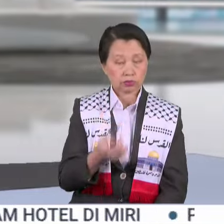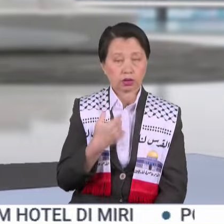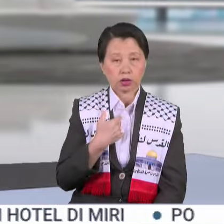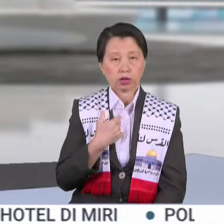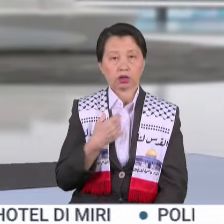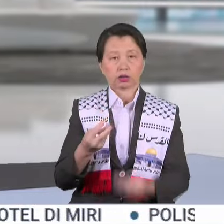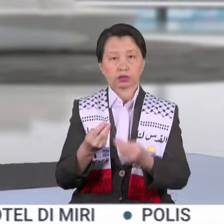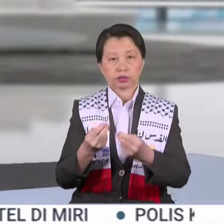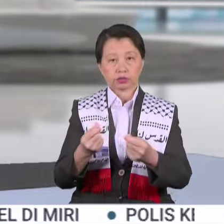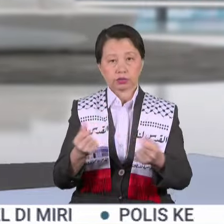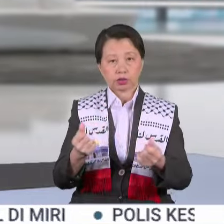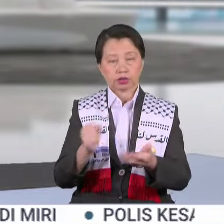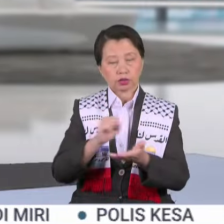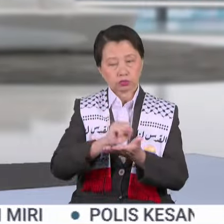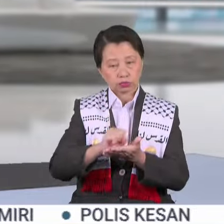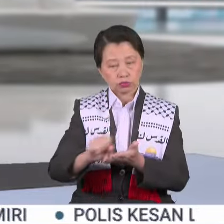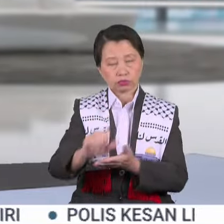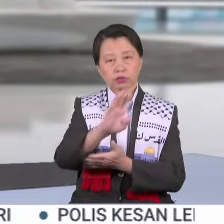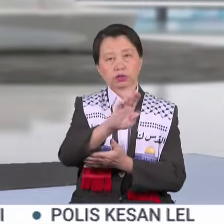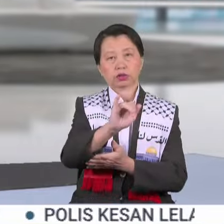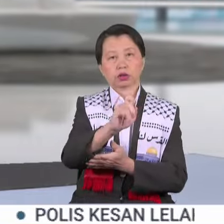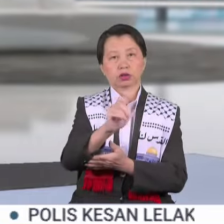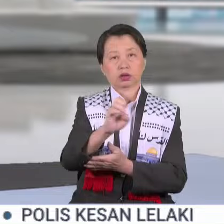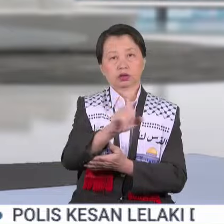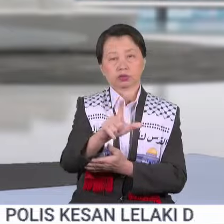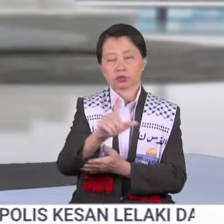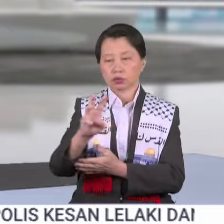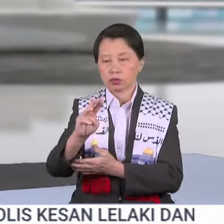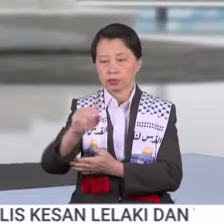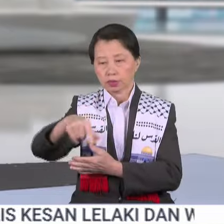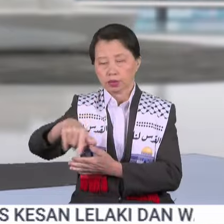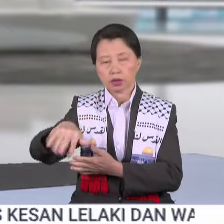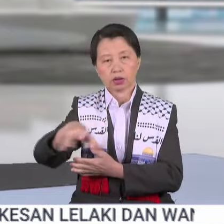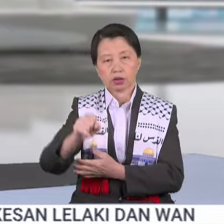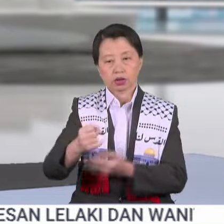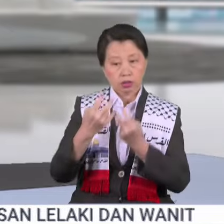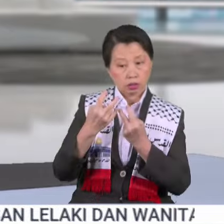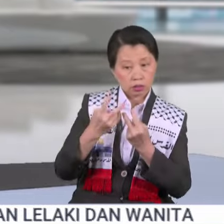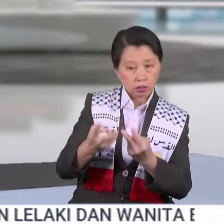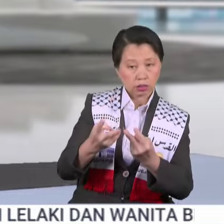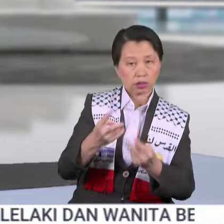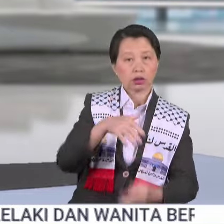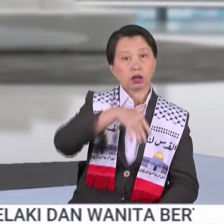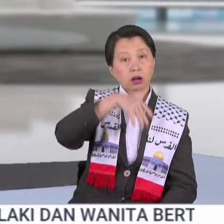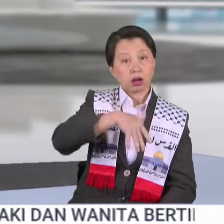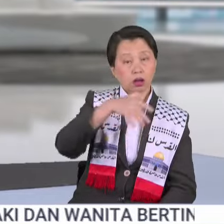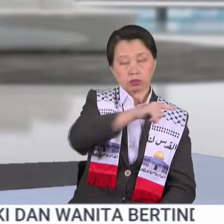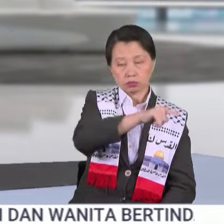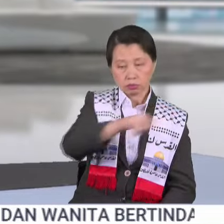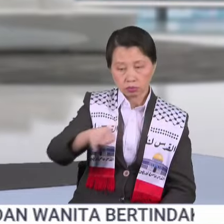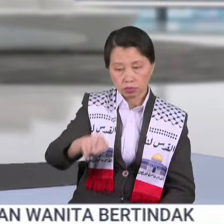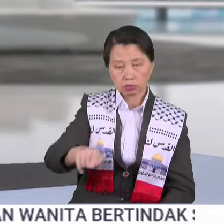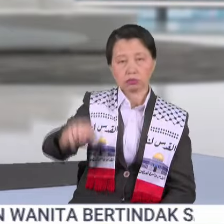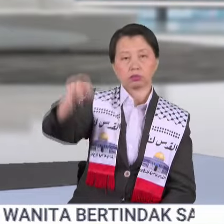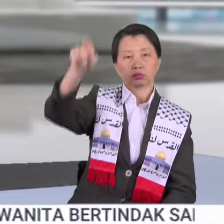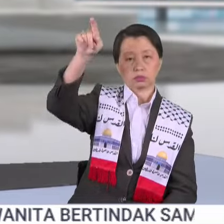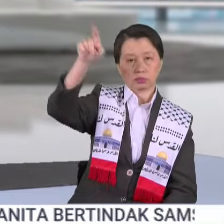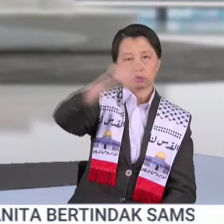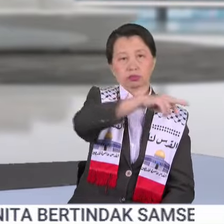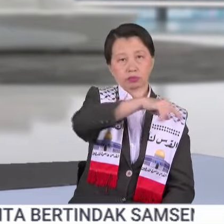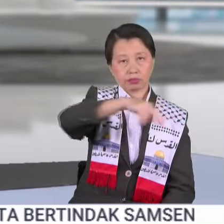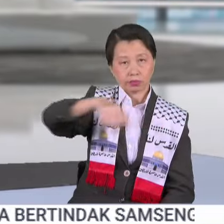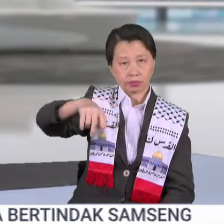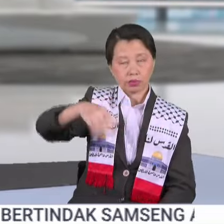suci Baitul Maqdis yang menjadi saksi perjalanan Rasulullah sallallahu alaihi wasallam dari Masjidil Haram ke Masjid